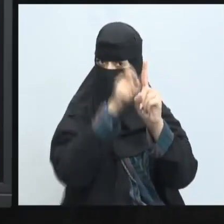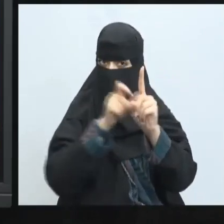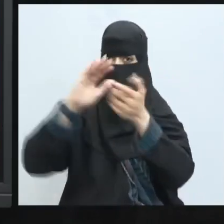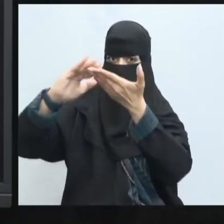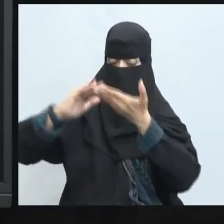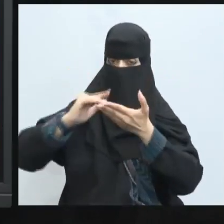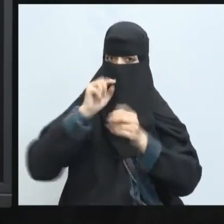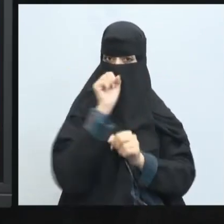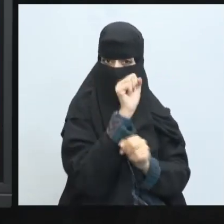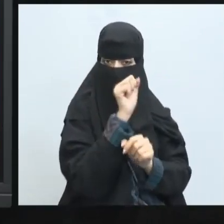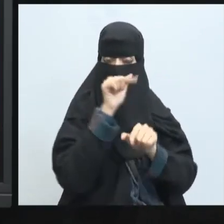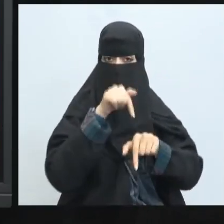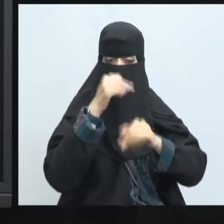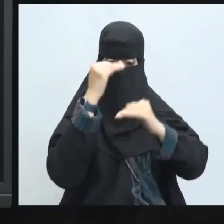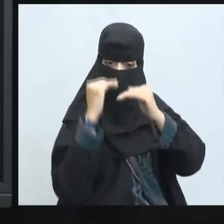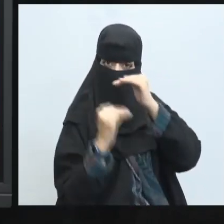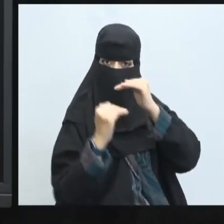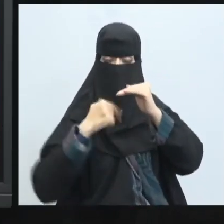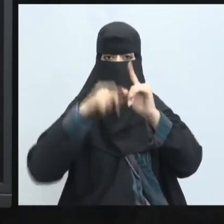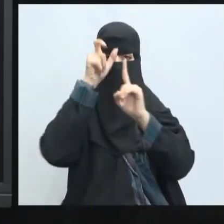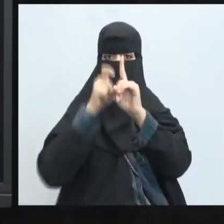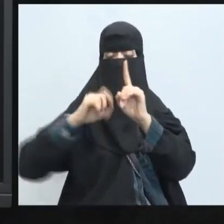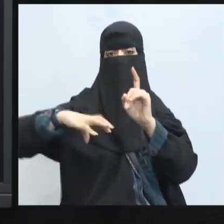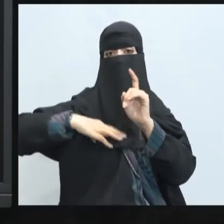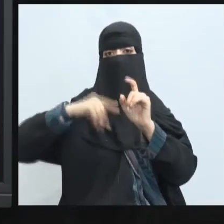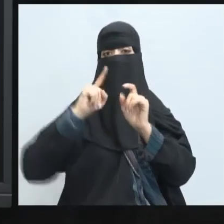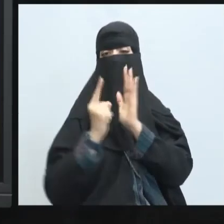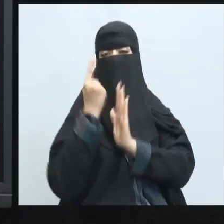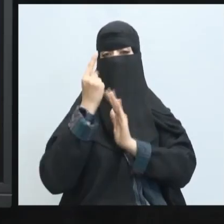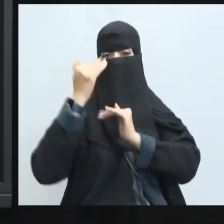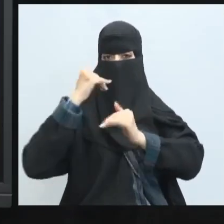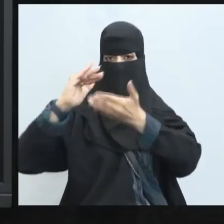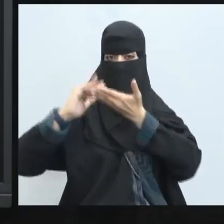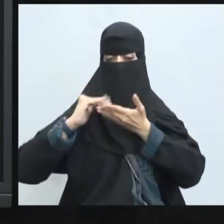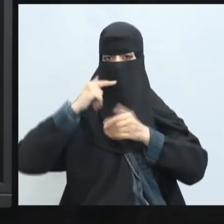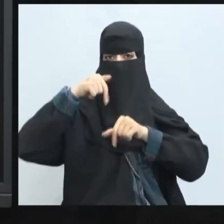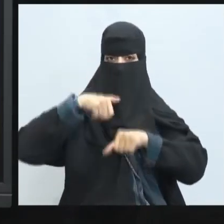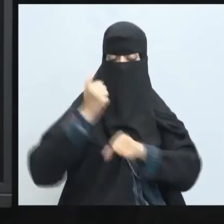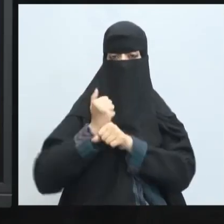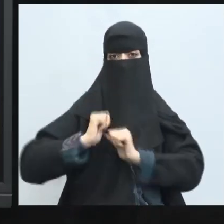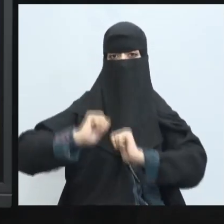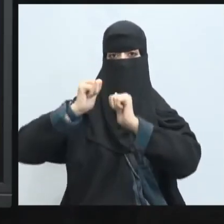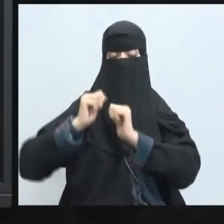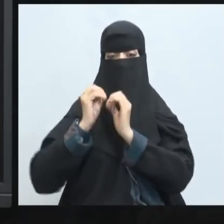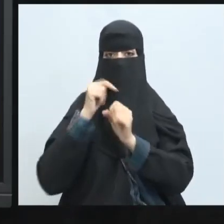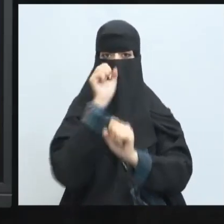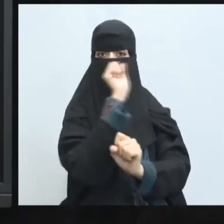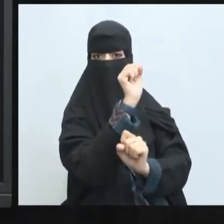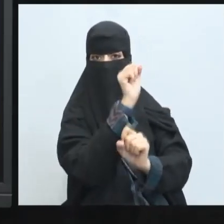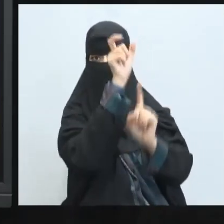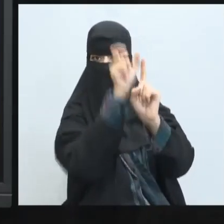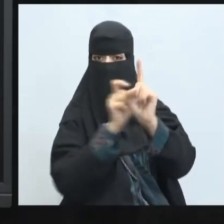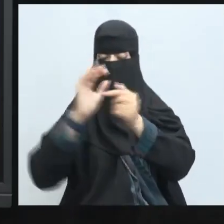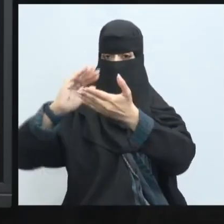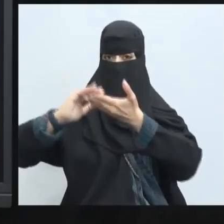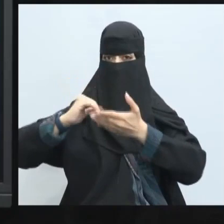السكرتير الذي يعمل تحت اداره رئيس مباشر واحد يساعده في انجاز مهامه اذا هو سكرتير خاص بهذا